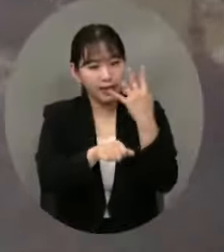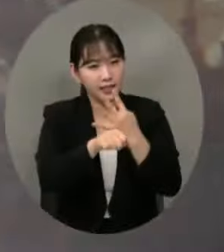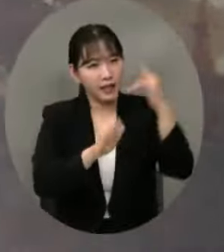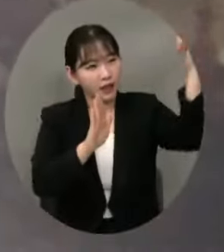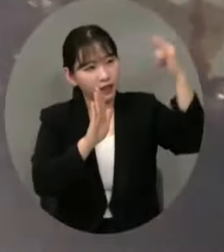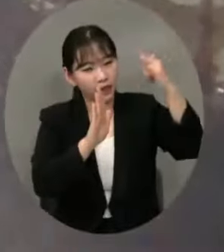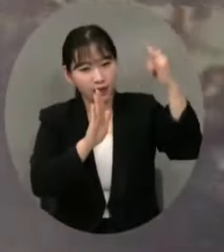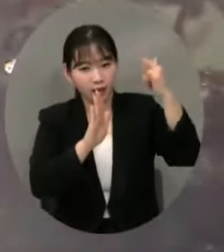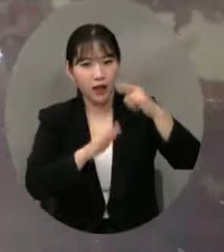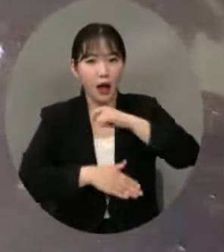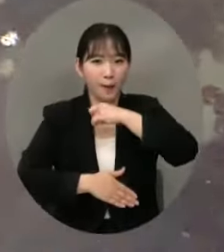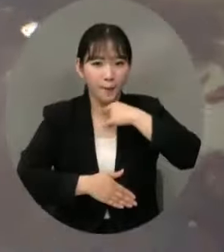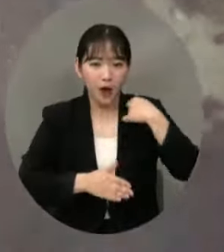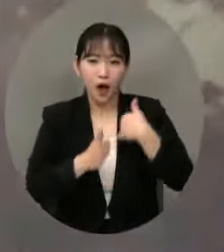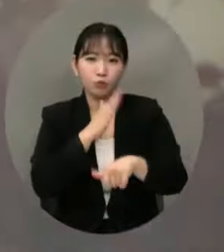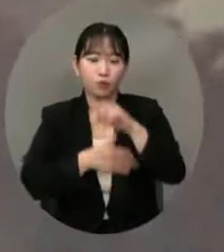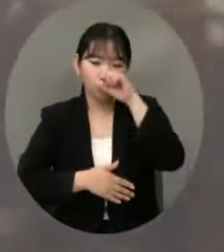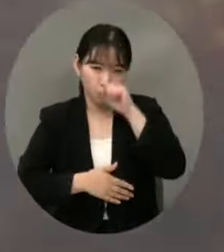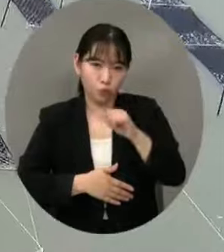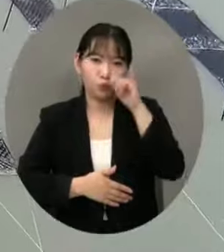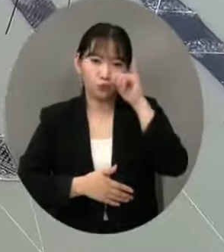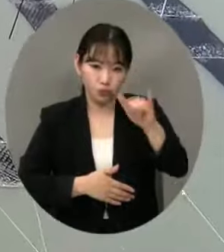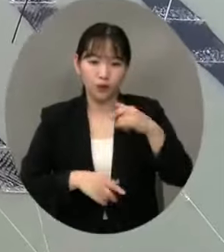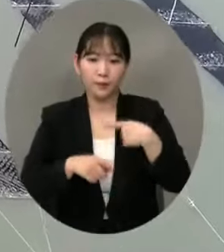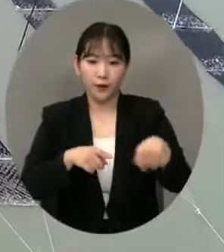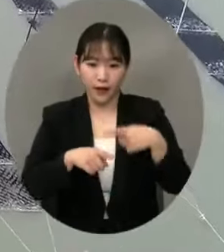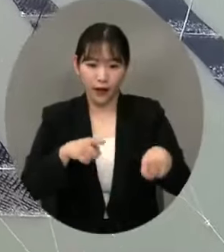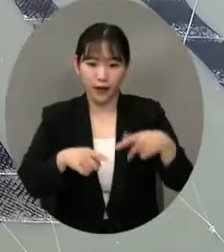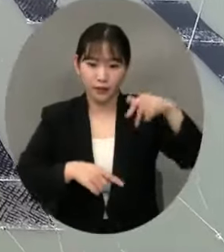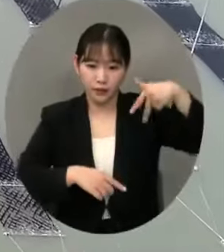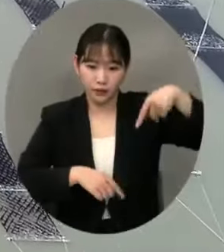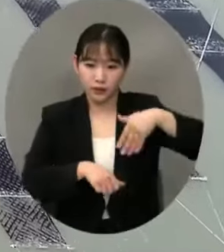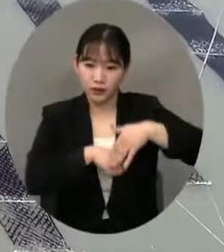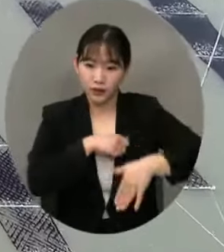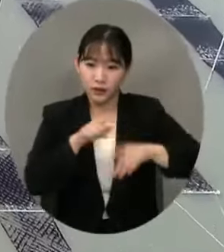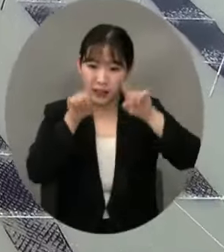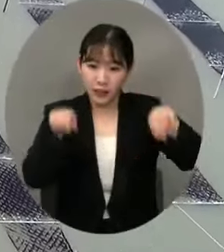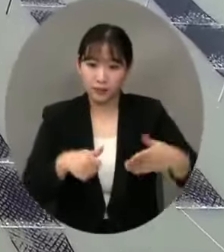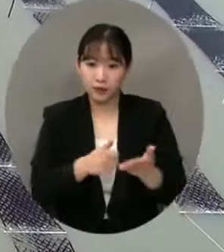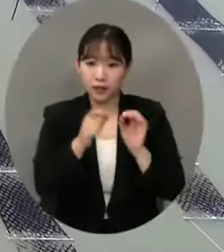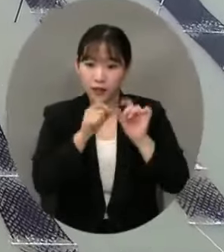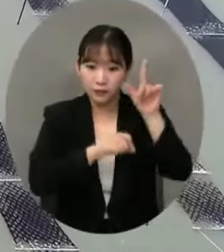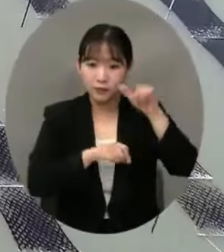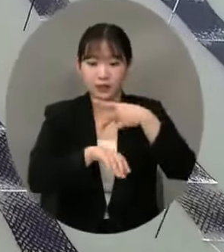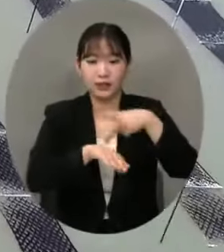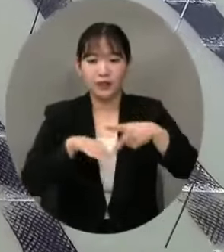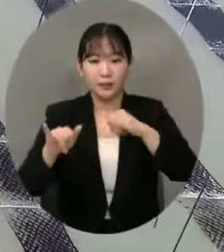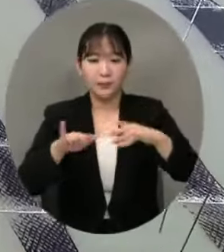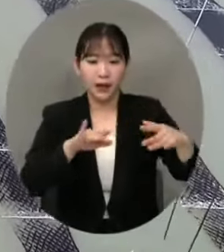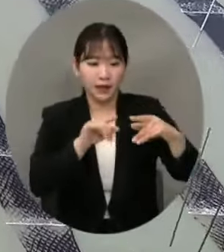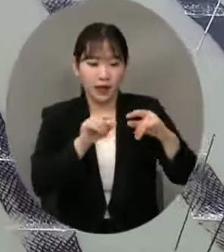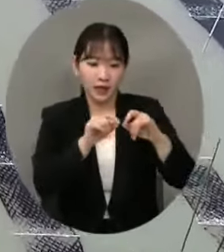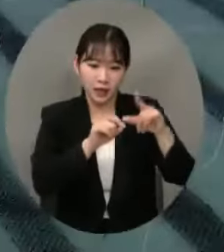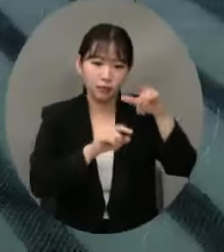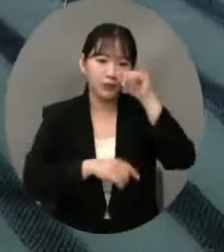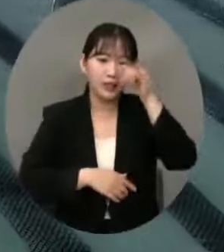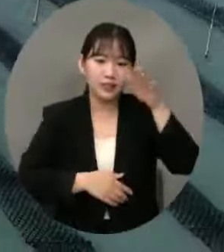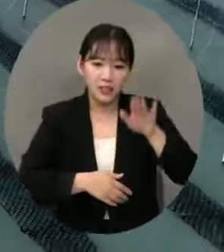맛과 품질이 좋다는 평가를 받고 있습니다. 지주식 김양식의 대부분은 신안군 해역 일대에 설치되어